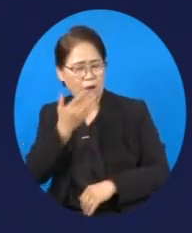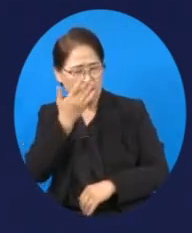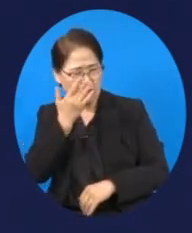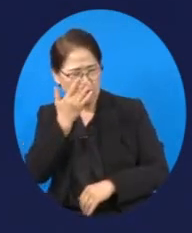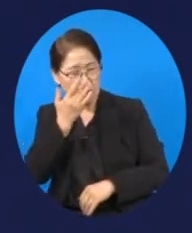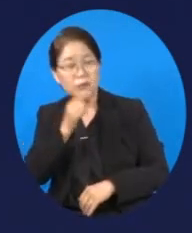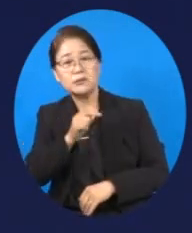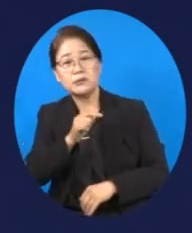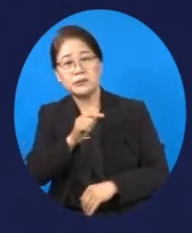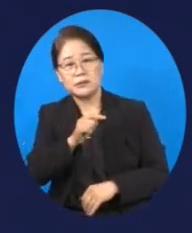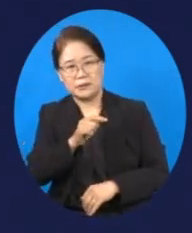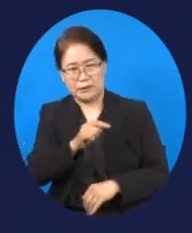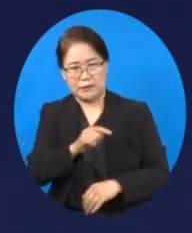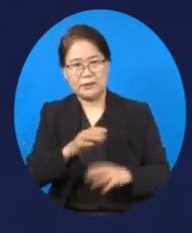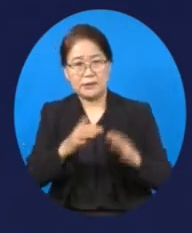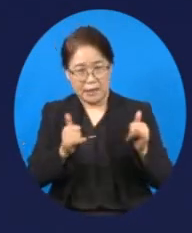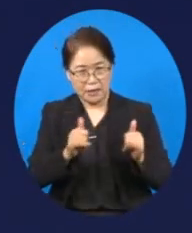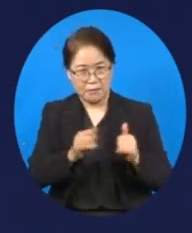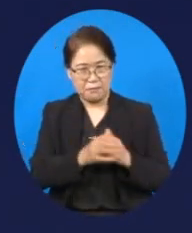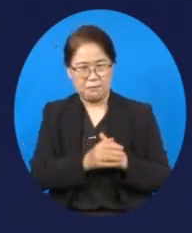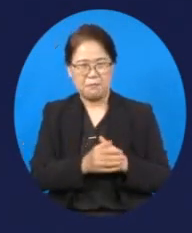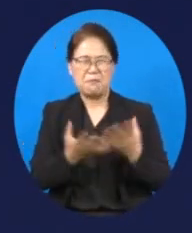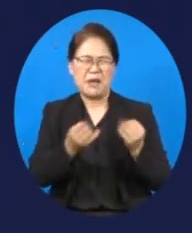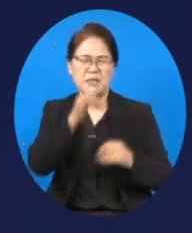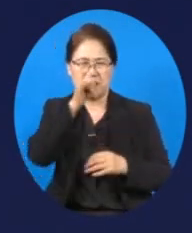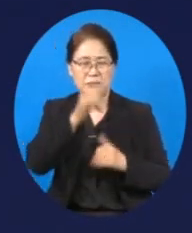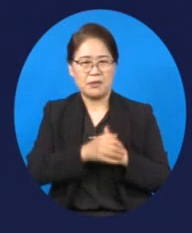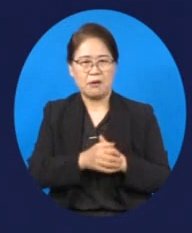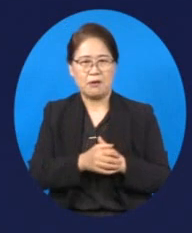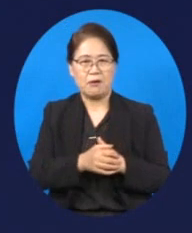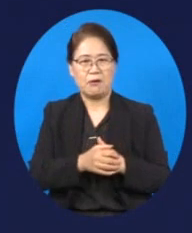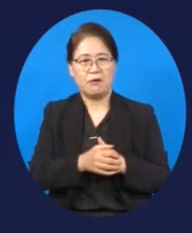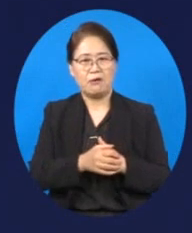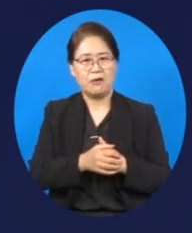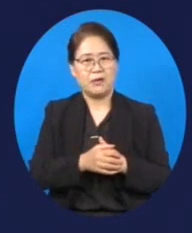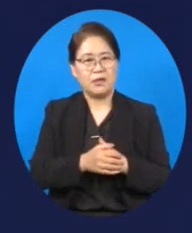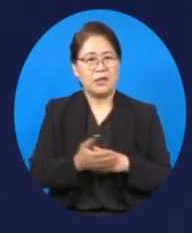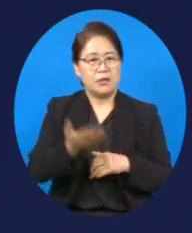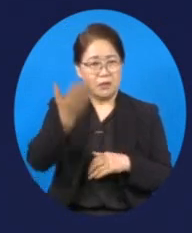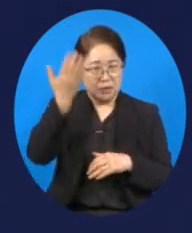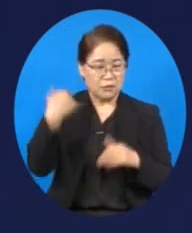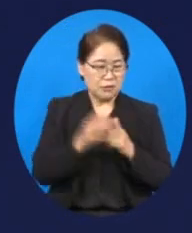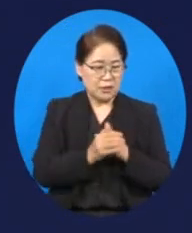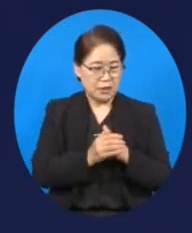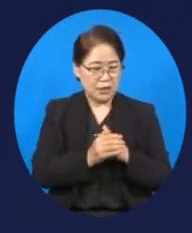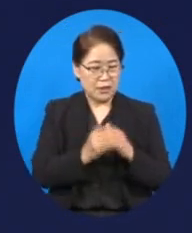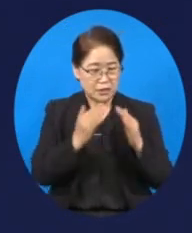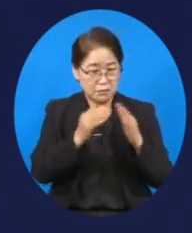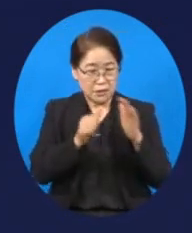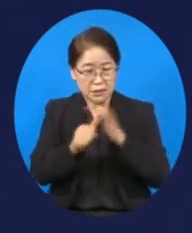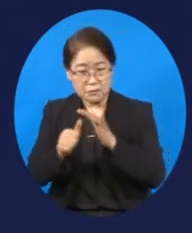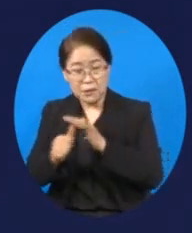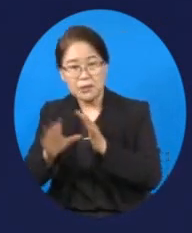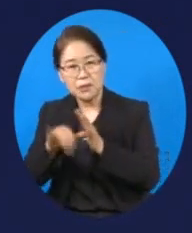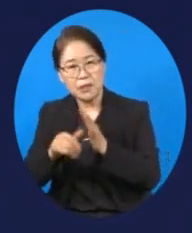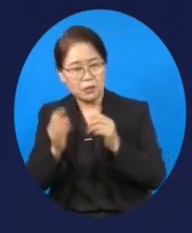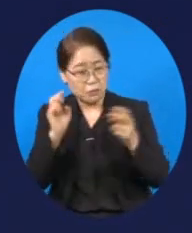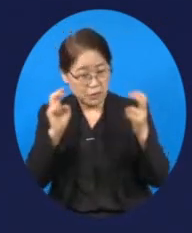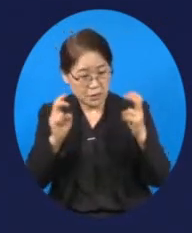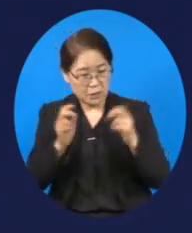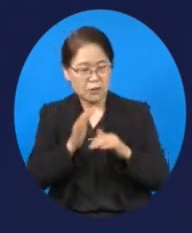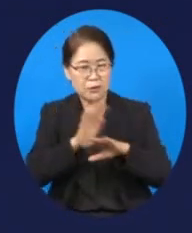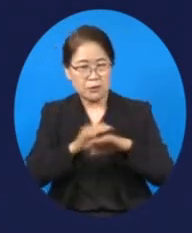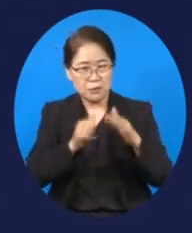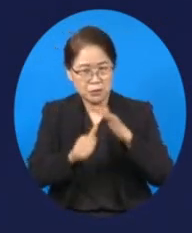있어요 여러분 그런 분들 많잖아요 진짜 많아요 제가 예전에 심방 다닐 때 보게 되면 회사에서 이제 뭐